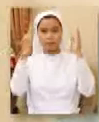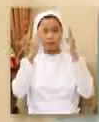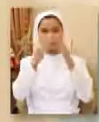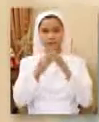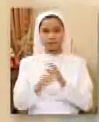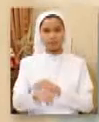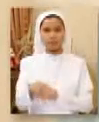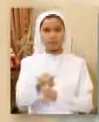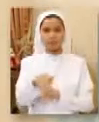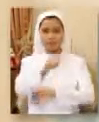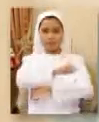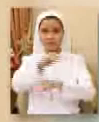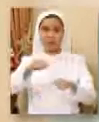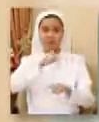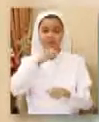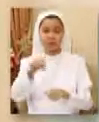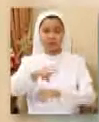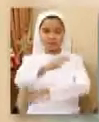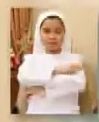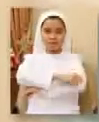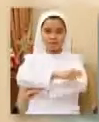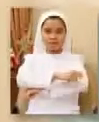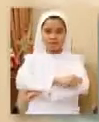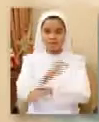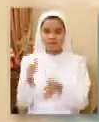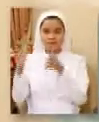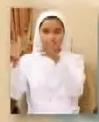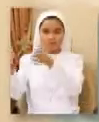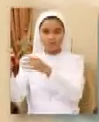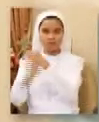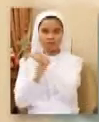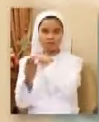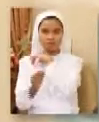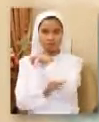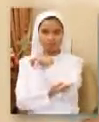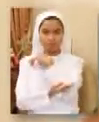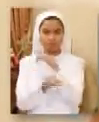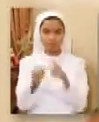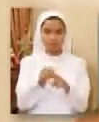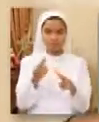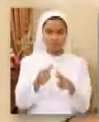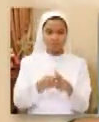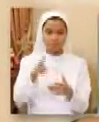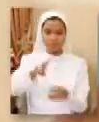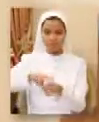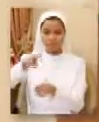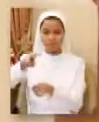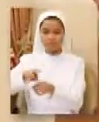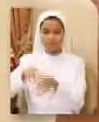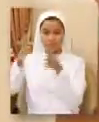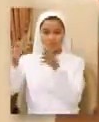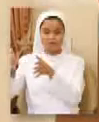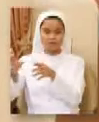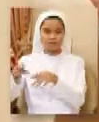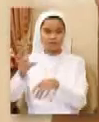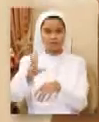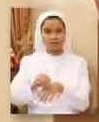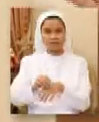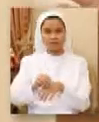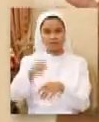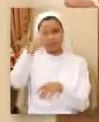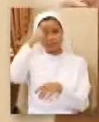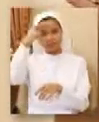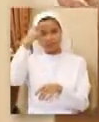yung handbag mo sa ibabaw, o maiwan ka ng stock dish, hindi bawal pwede na dyan paglagyan ng pera. Dapat maayos pa. Yung maintain, hindi lamang